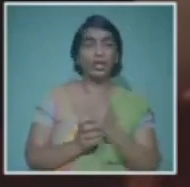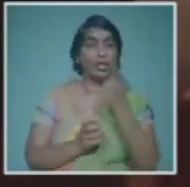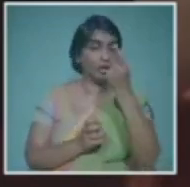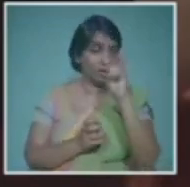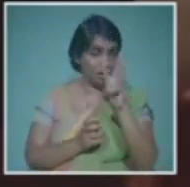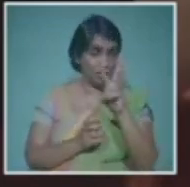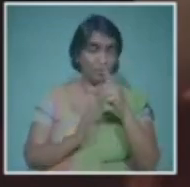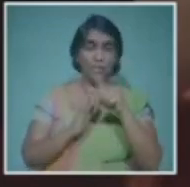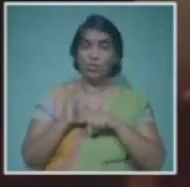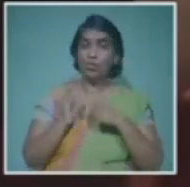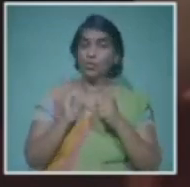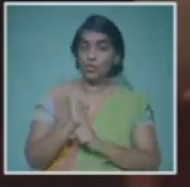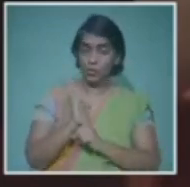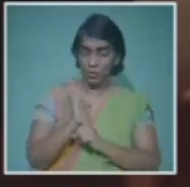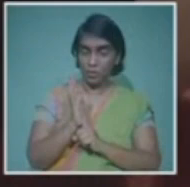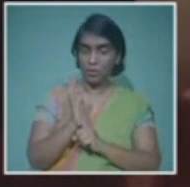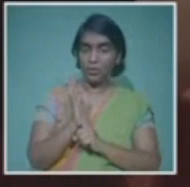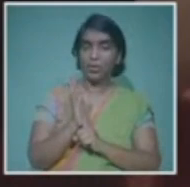13 වැනිදා ජූලයි මාසයේ